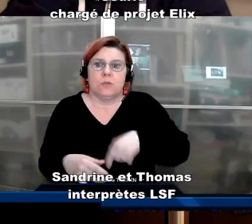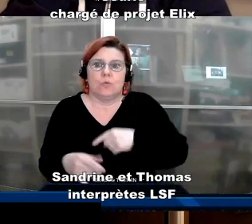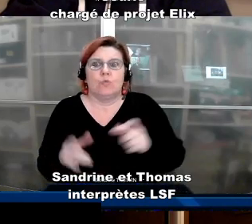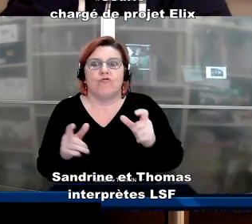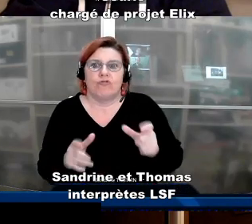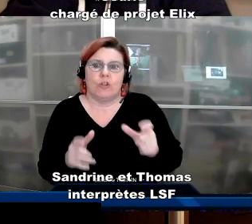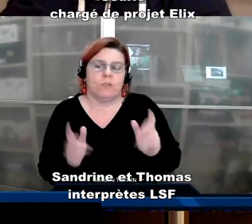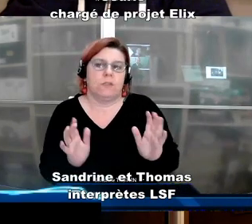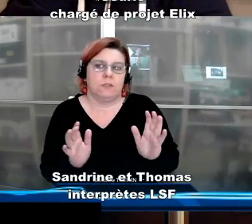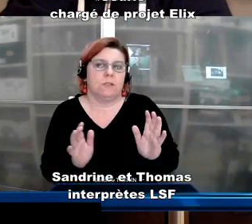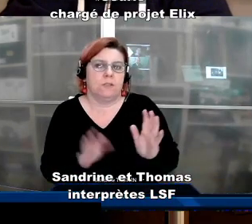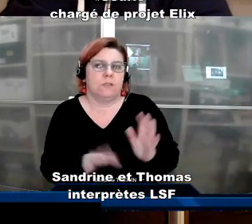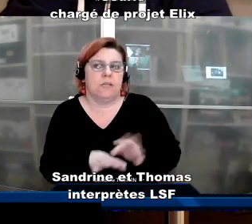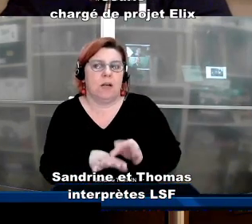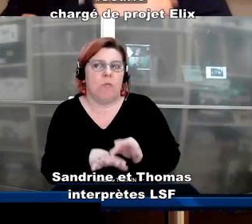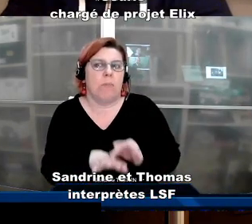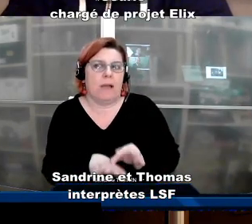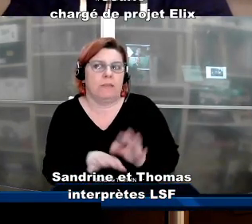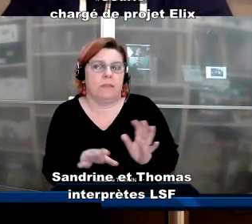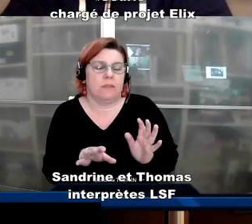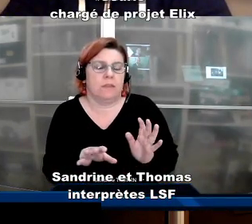super acteurs, par exemple,